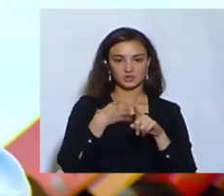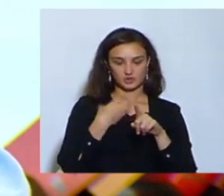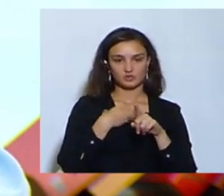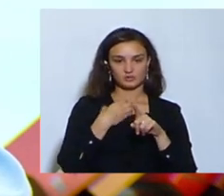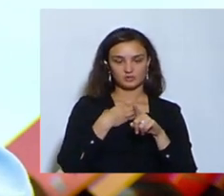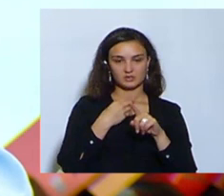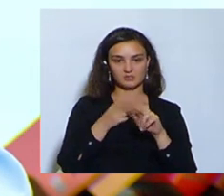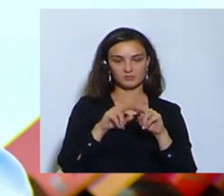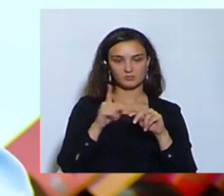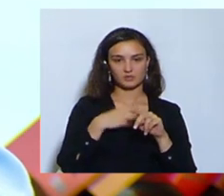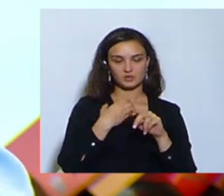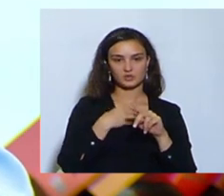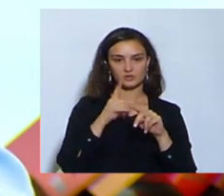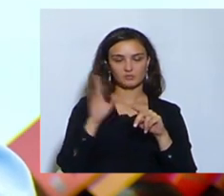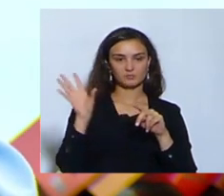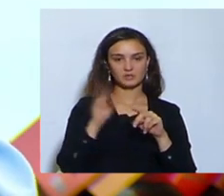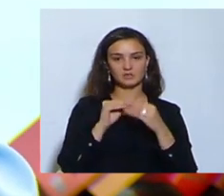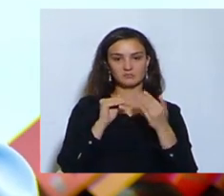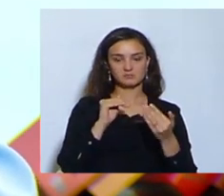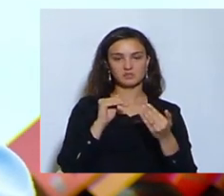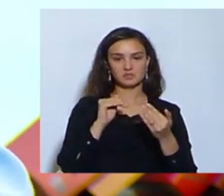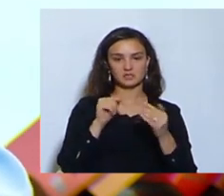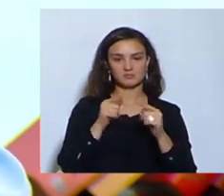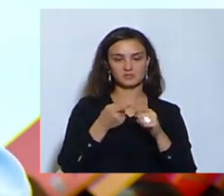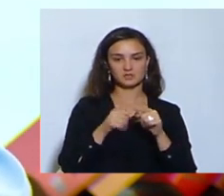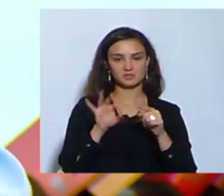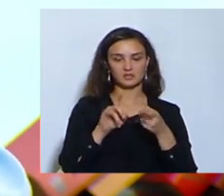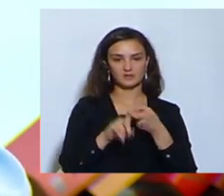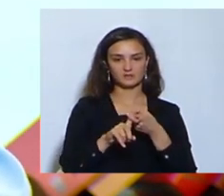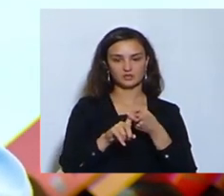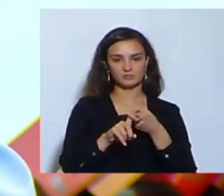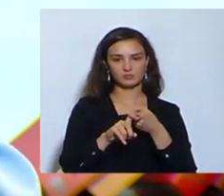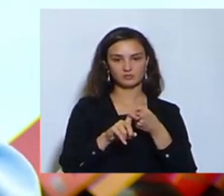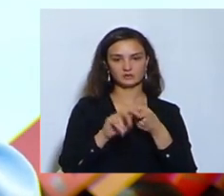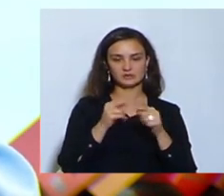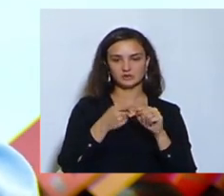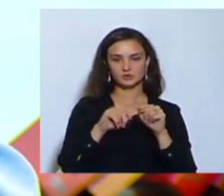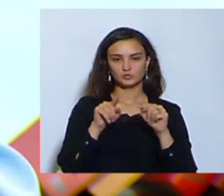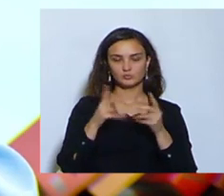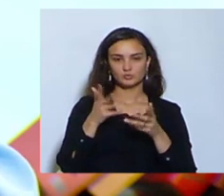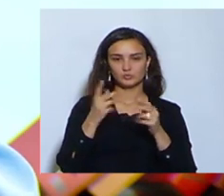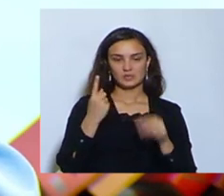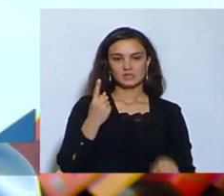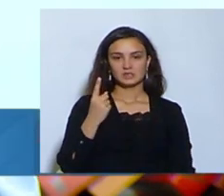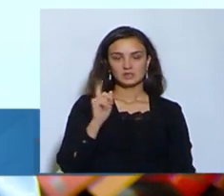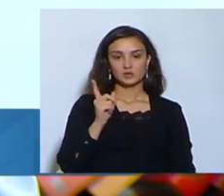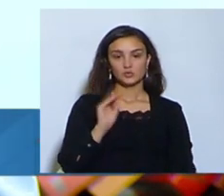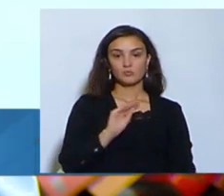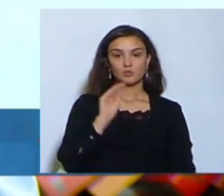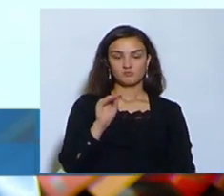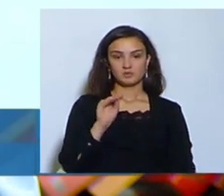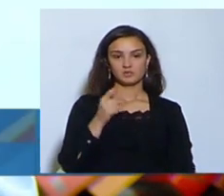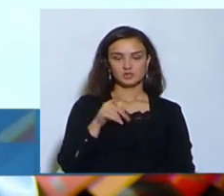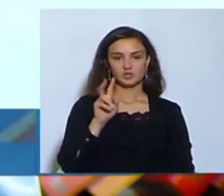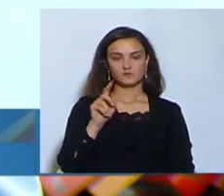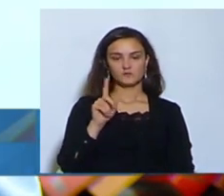ეშინია, იმიტომ ეშინია, რომ მთელი მისი ღირსება არის ამასთან დაკავშირებული. ის რომ თუ ერთი კილოც მოიმატა,